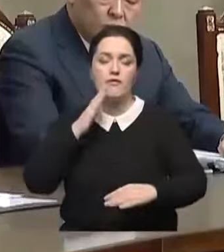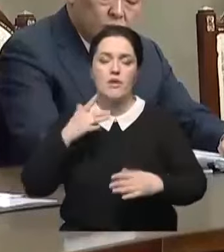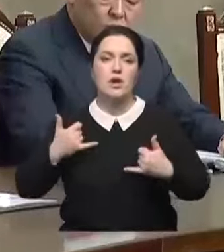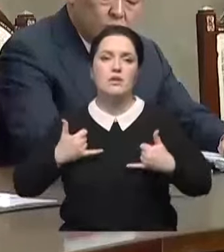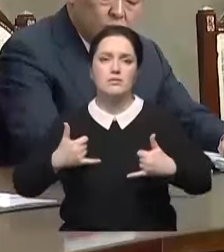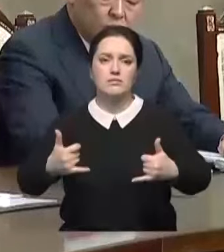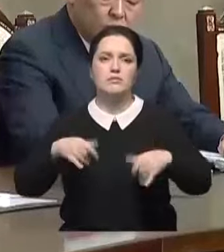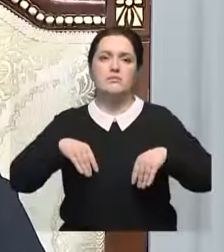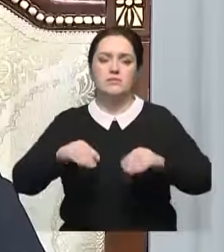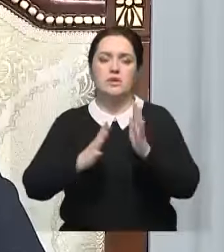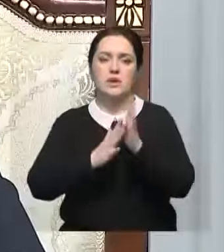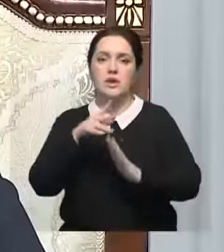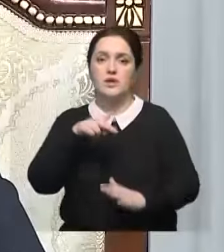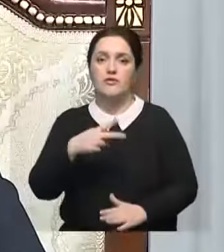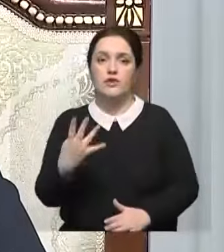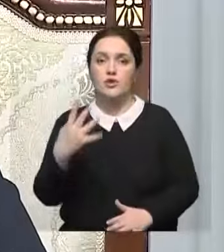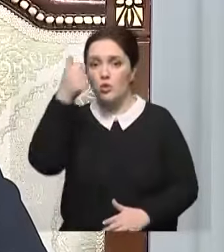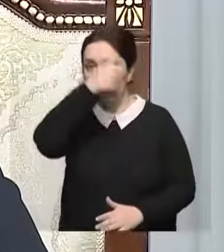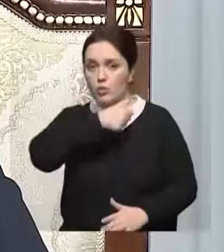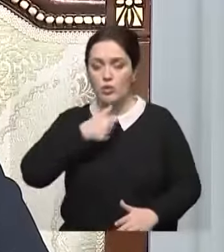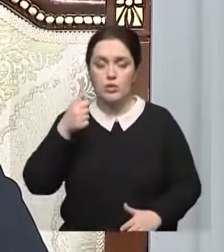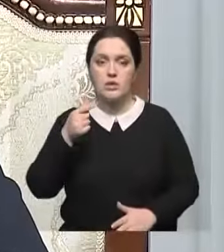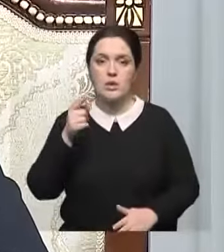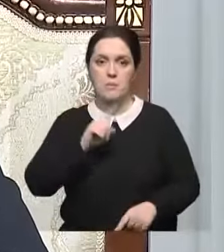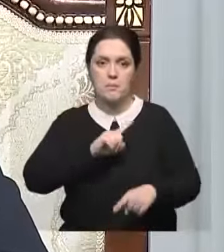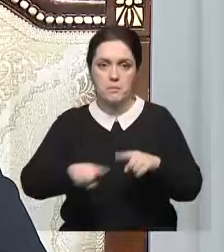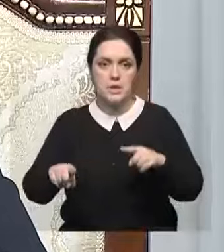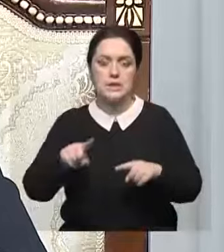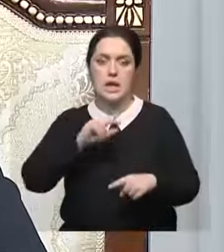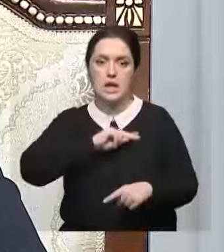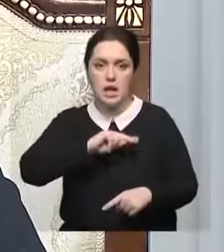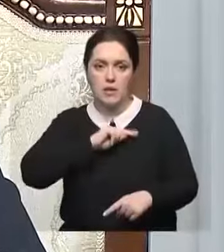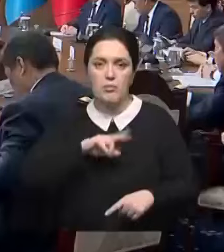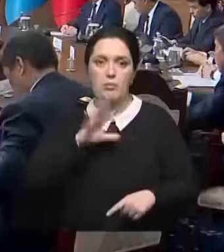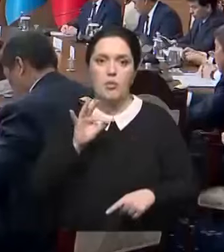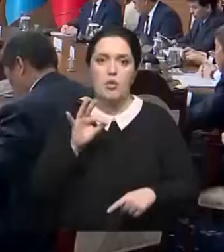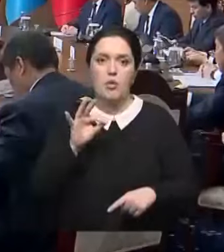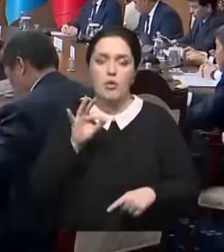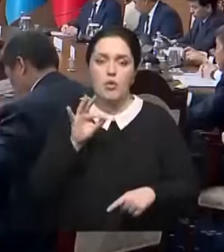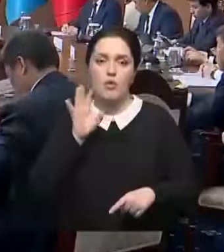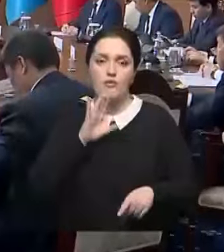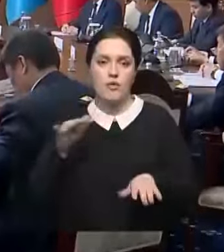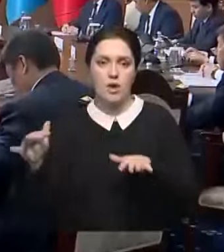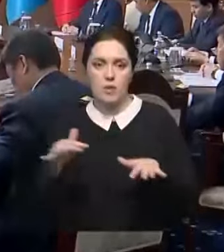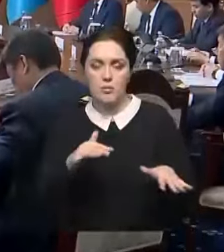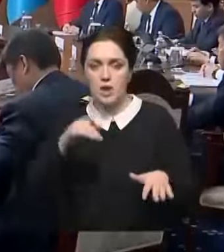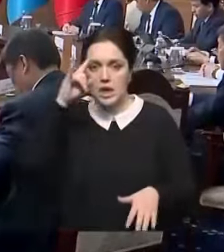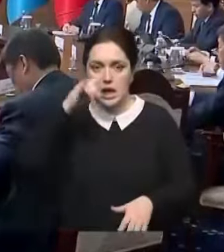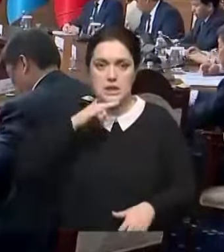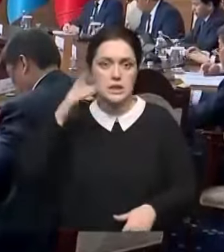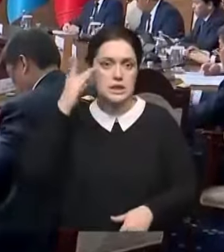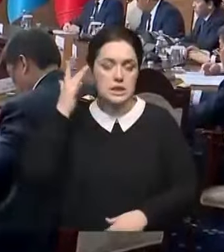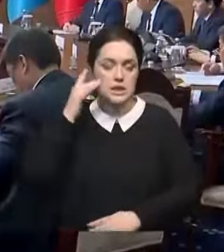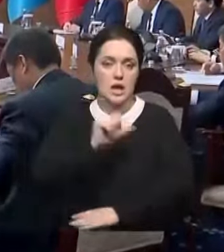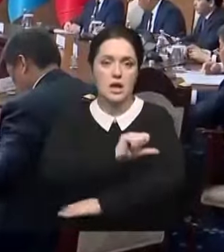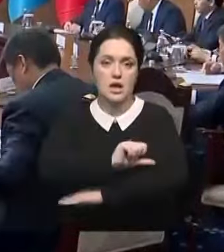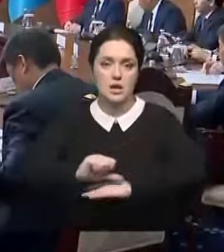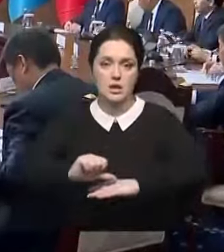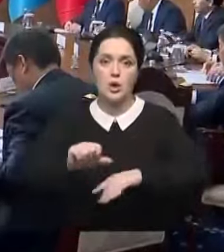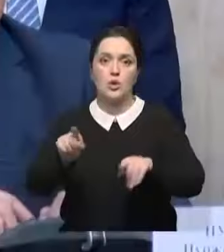2024 года. Наряду с этим стороны отметили динамичную работу по повышению пропускной способности казахстанско-кыргызской границы,